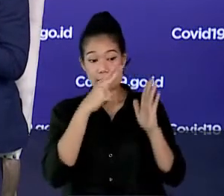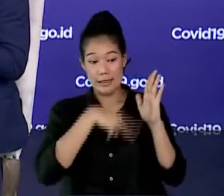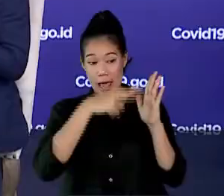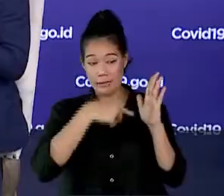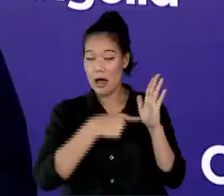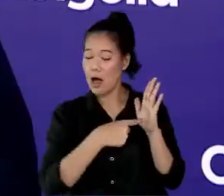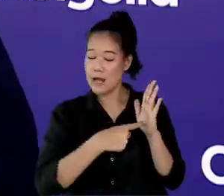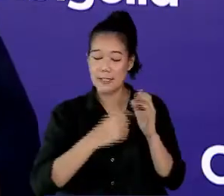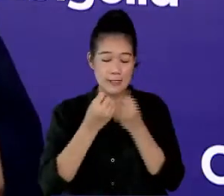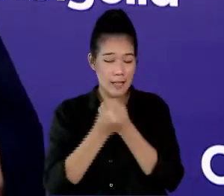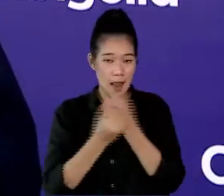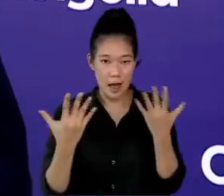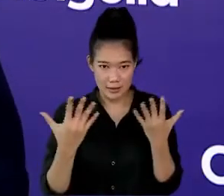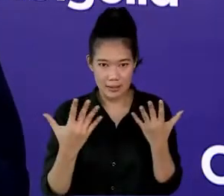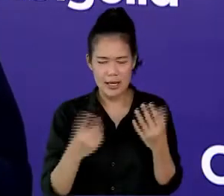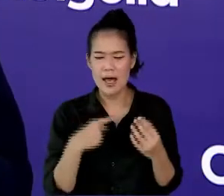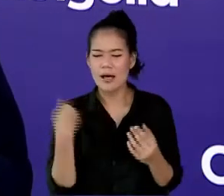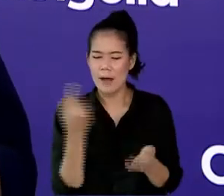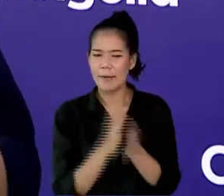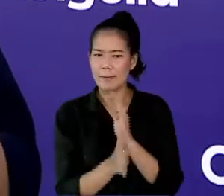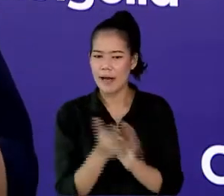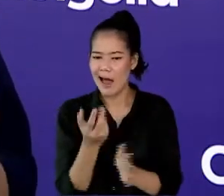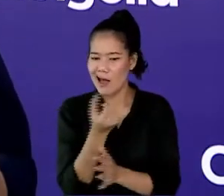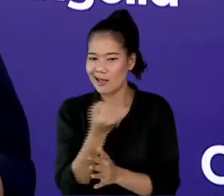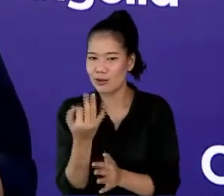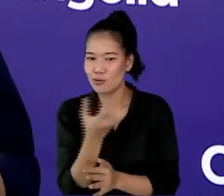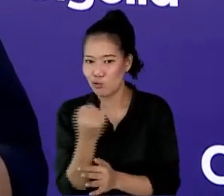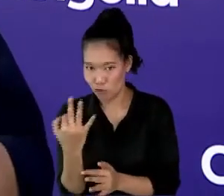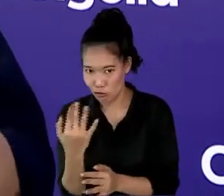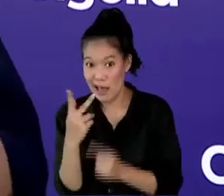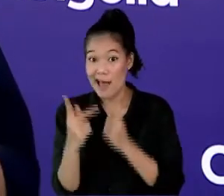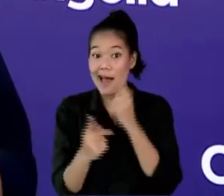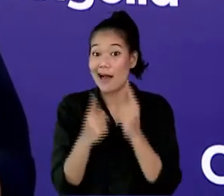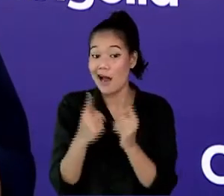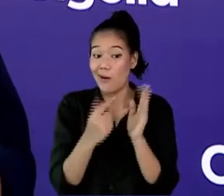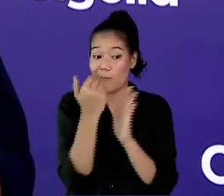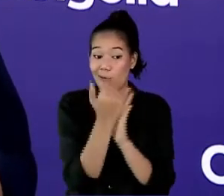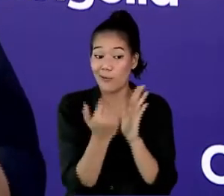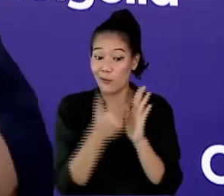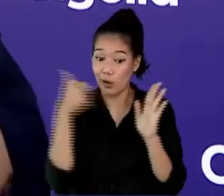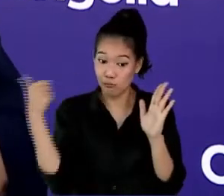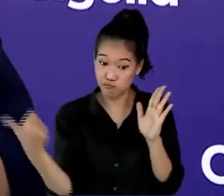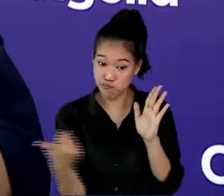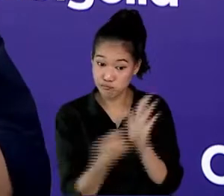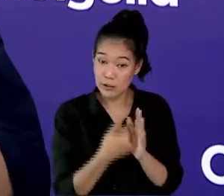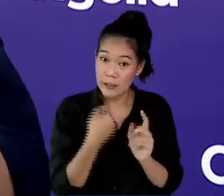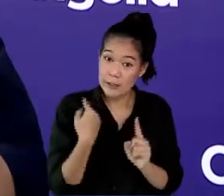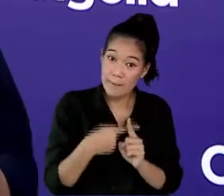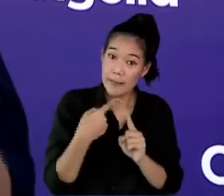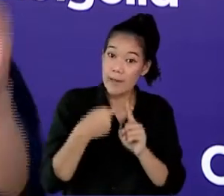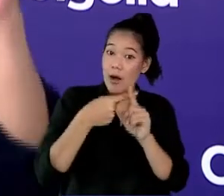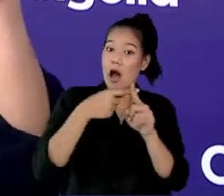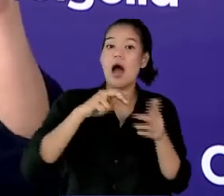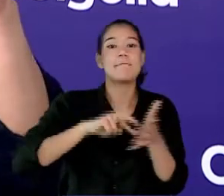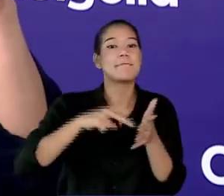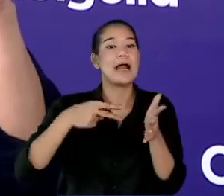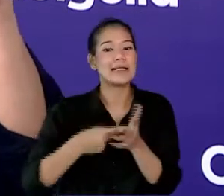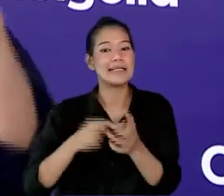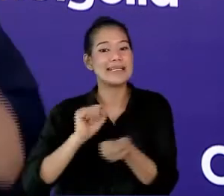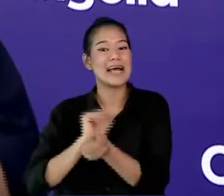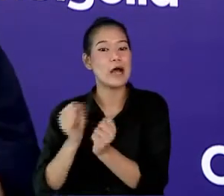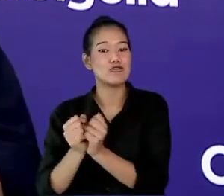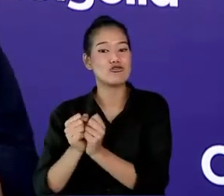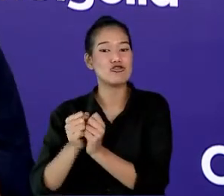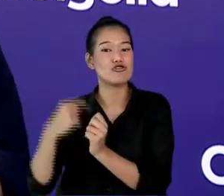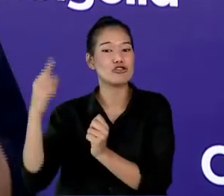sudah jelas. Kami sudah pernah menghitung ketika kepatuhan protokol kesehatan itu naik, maka kasus